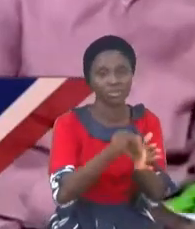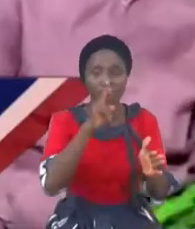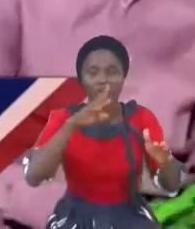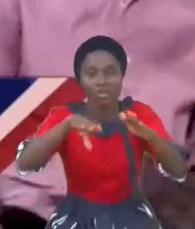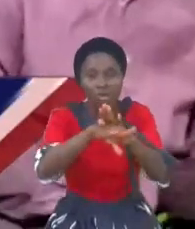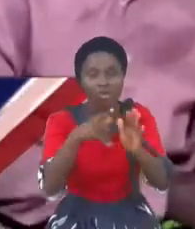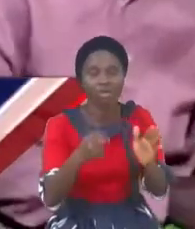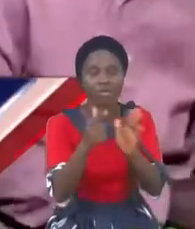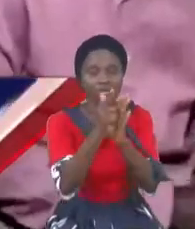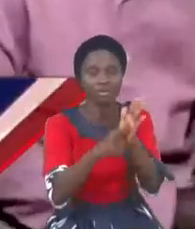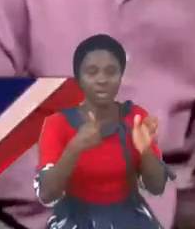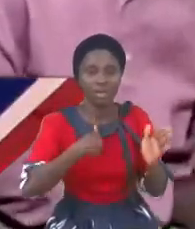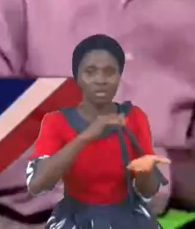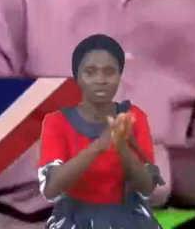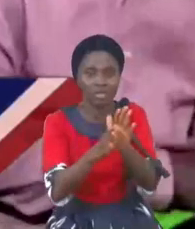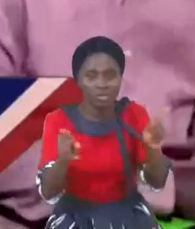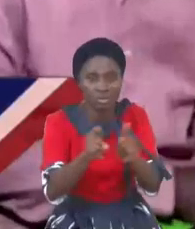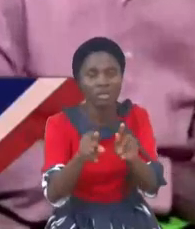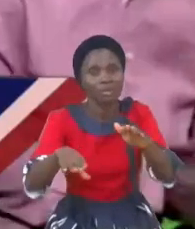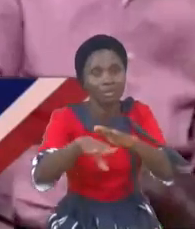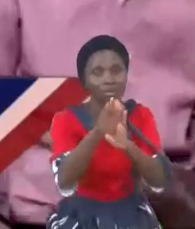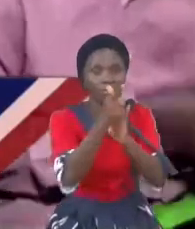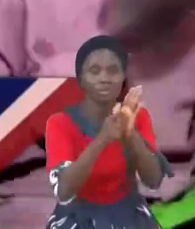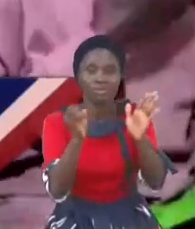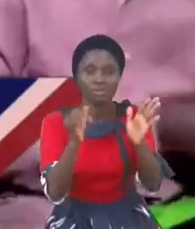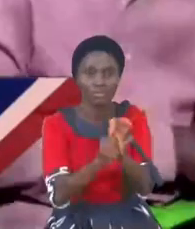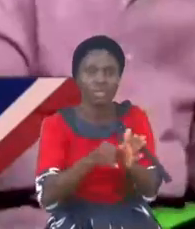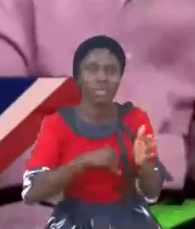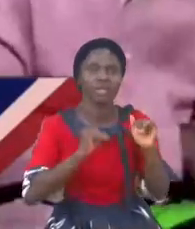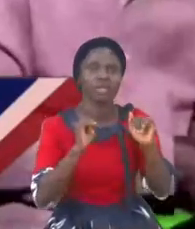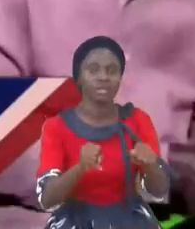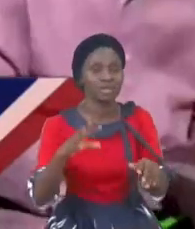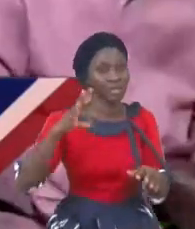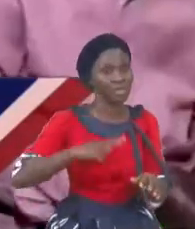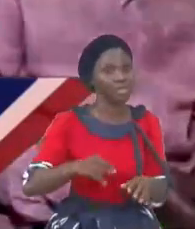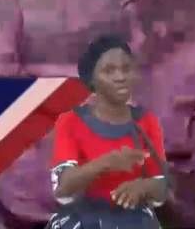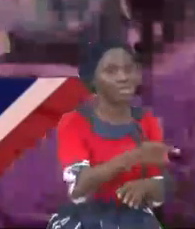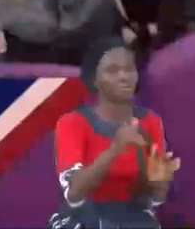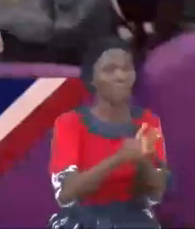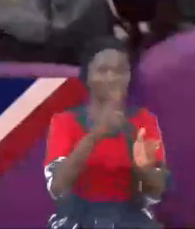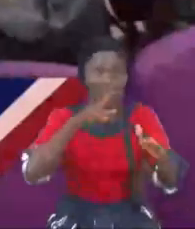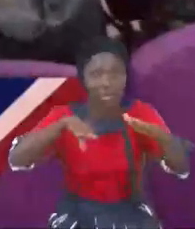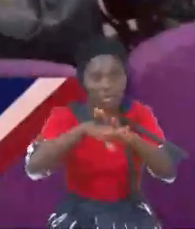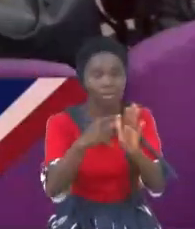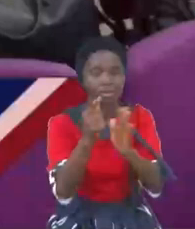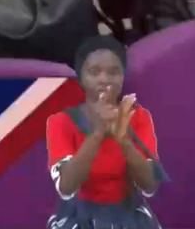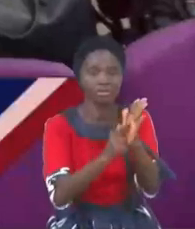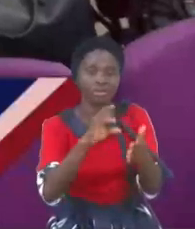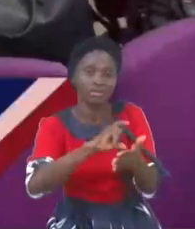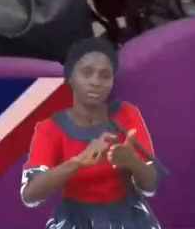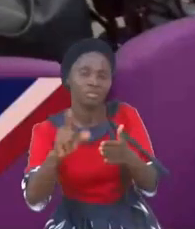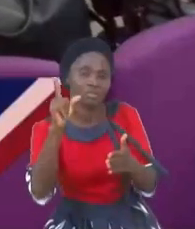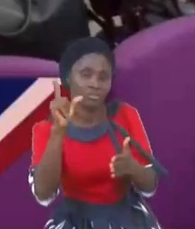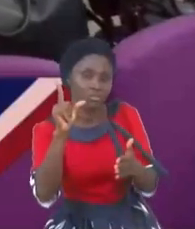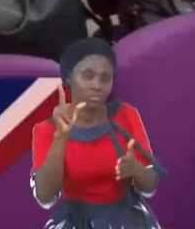sois pas moi-même sous la loi afin de gagner ceux qui sont sous la loi. 21. Avec ceux qui sont